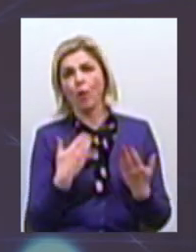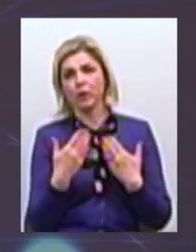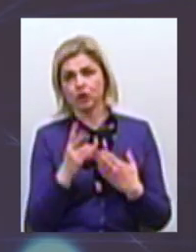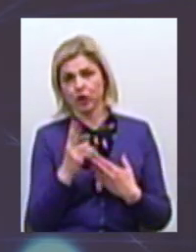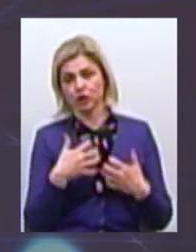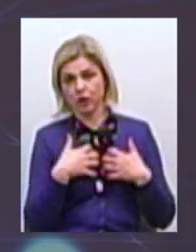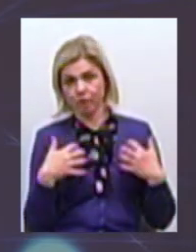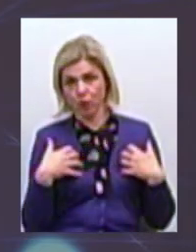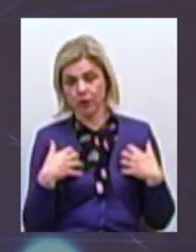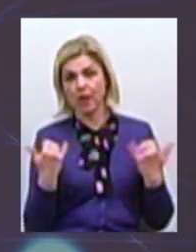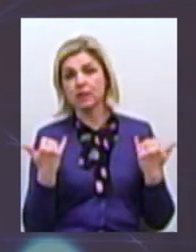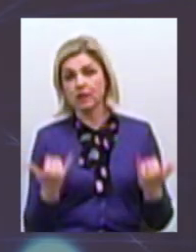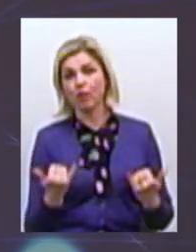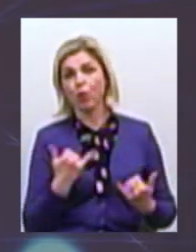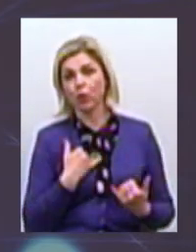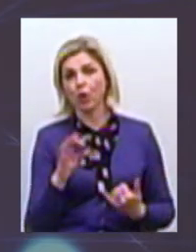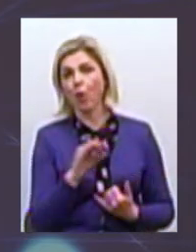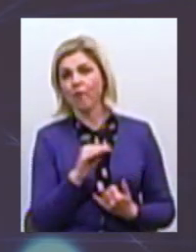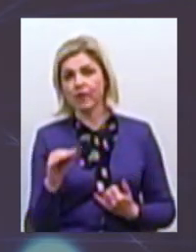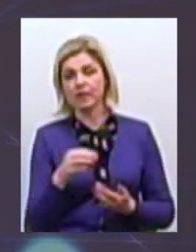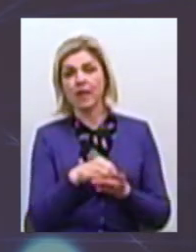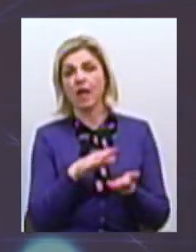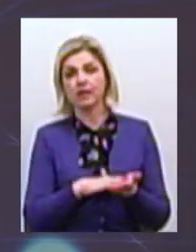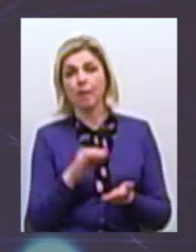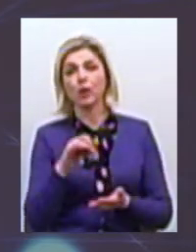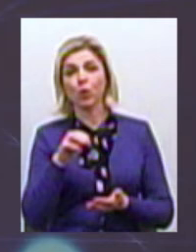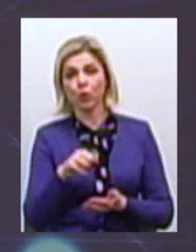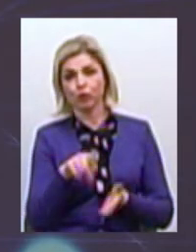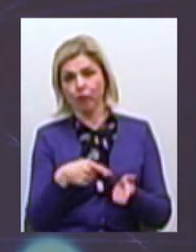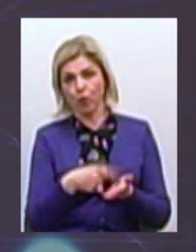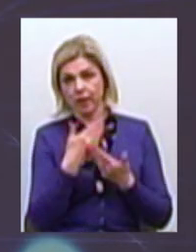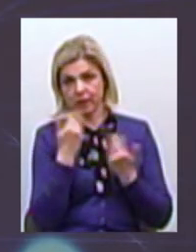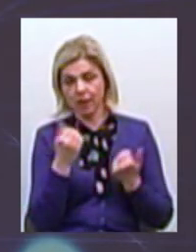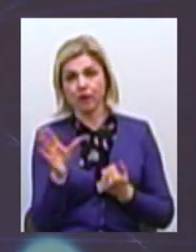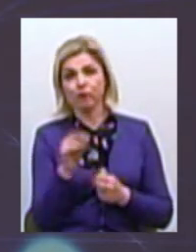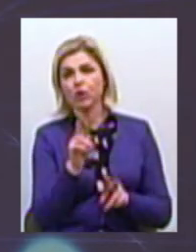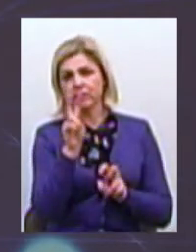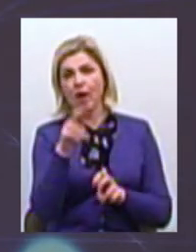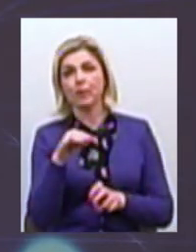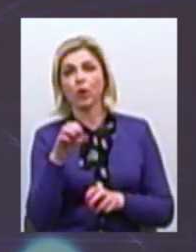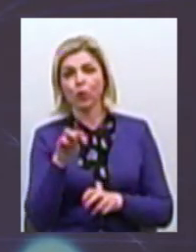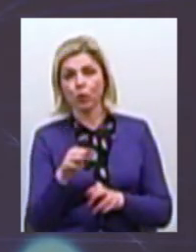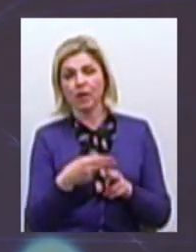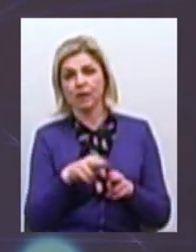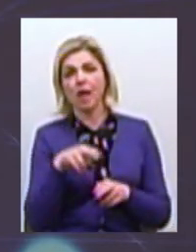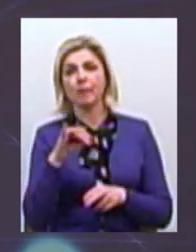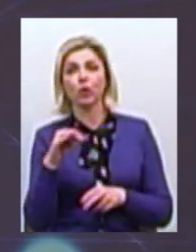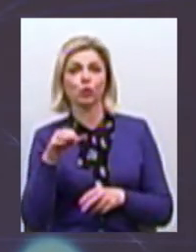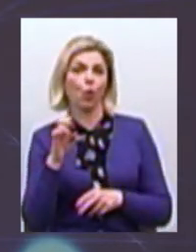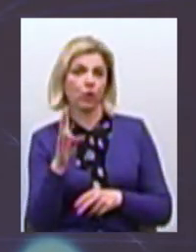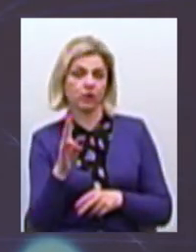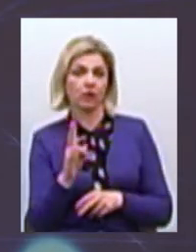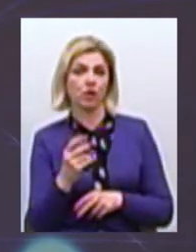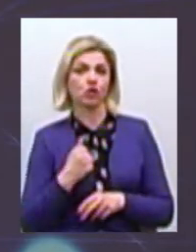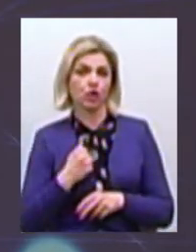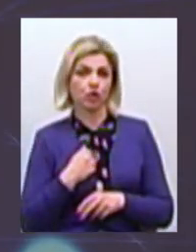На сегодняшний день у нас ни одного официально зарегистрированного приюта в городе нет. Все то, что называют приютами, это я бы назвал притонами, к сожалению. Может быть, за